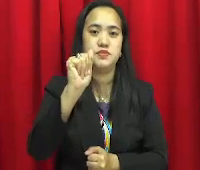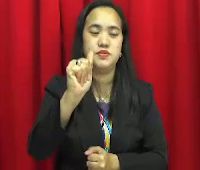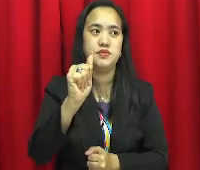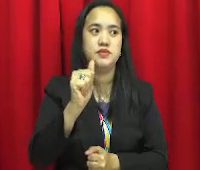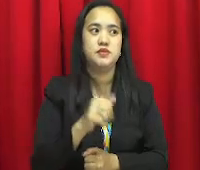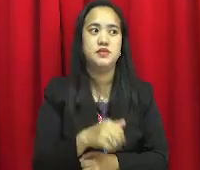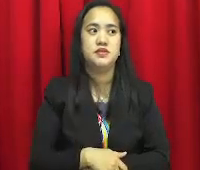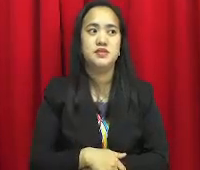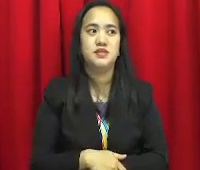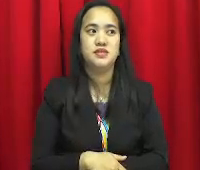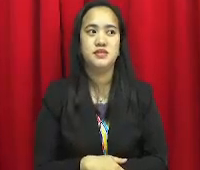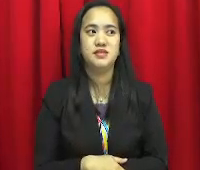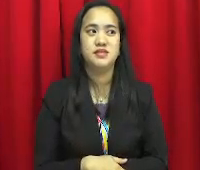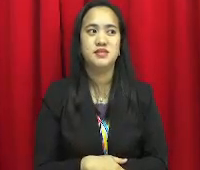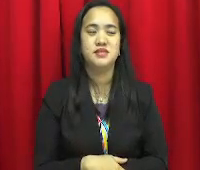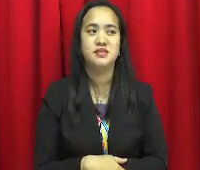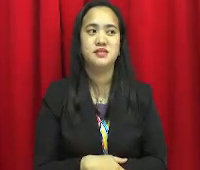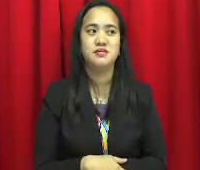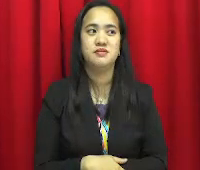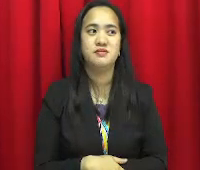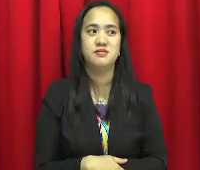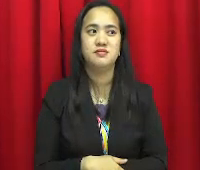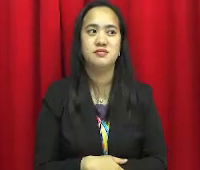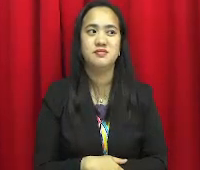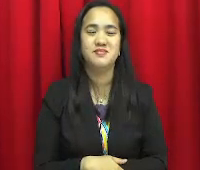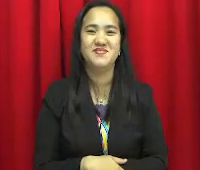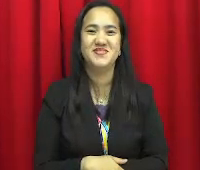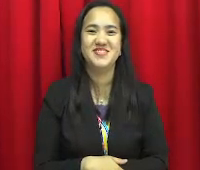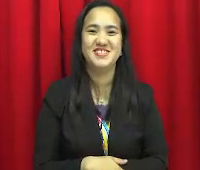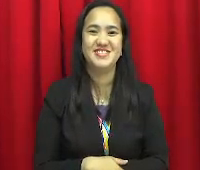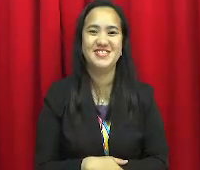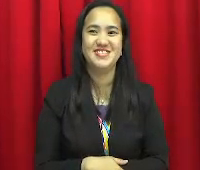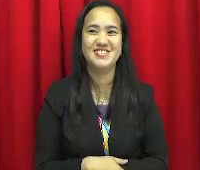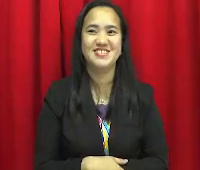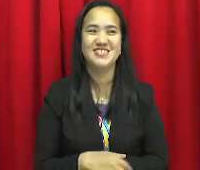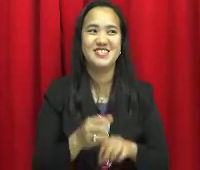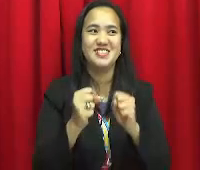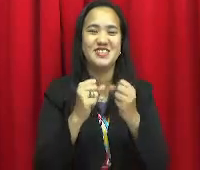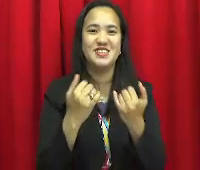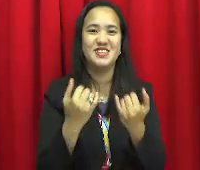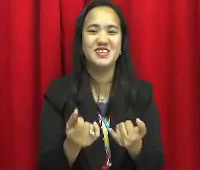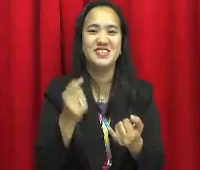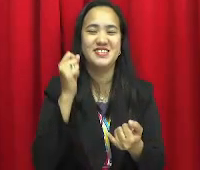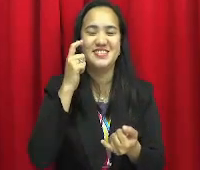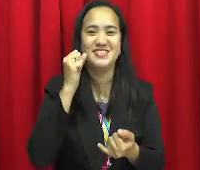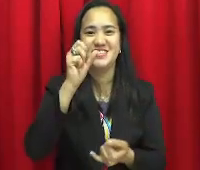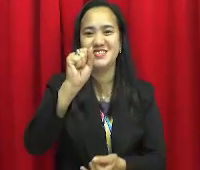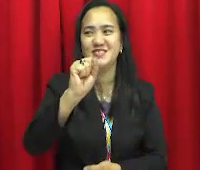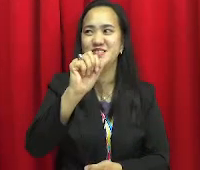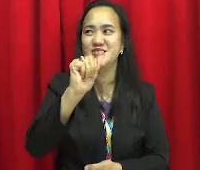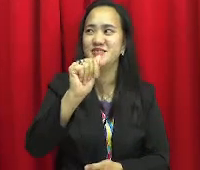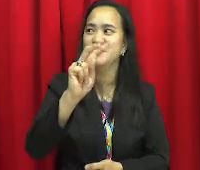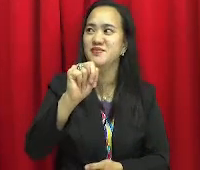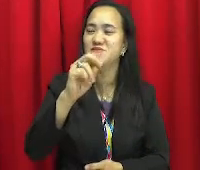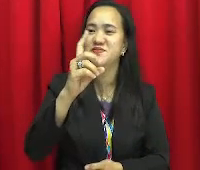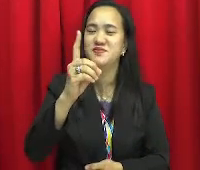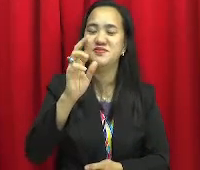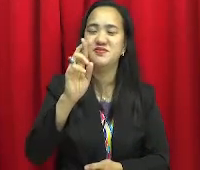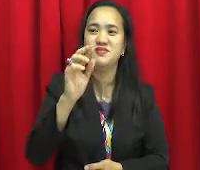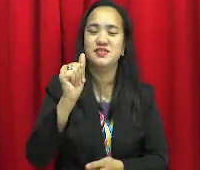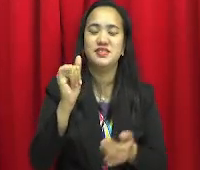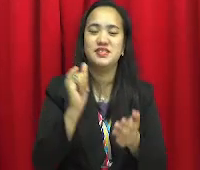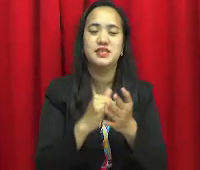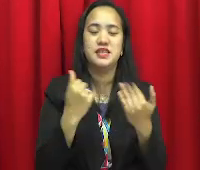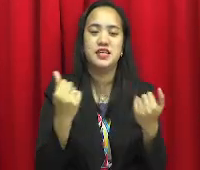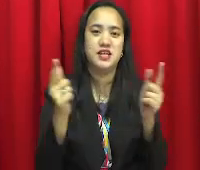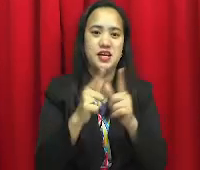na, Sandra, ano ka na? Selfie na. Si Ma'am Rachel din po. Great decision, Sis